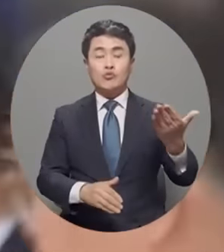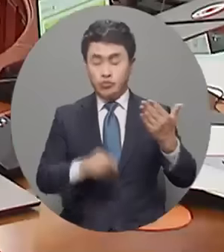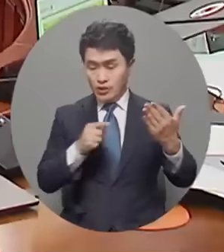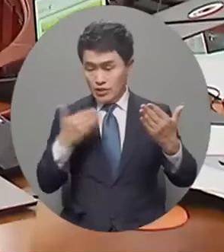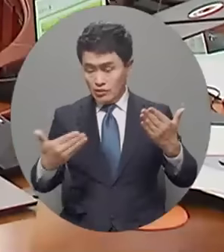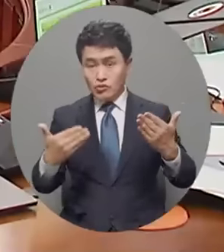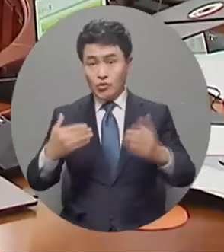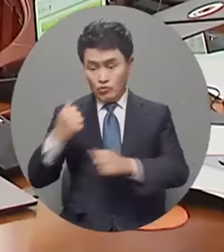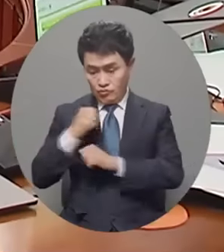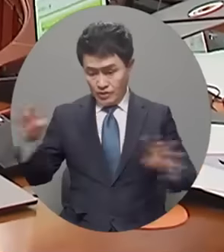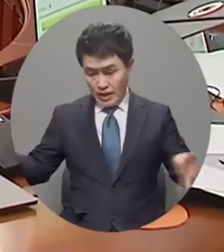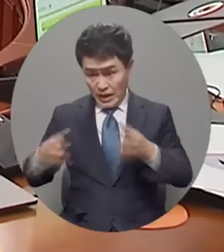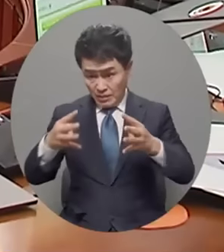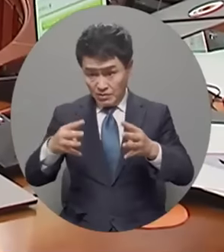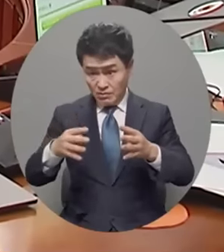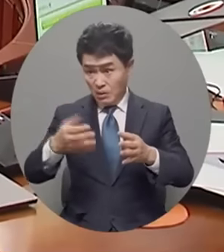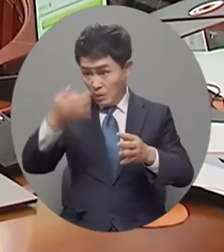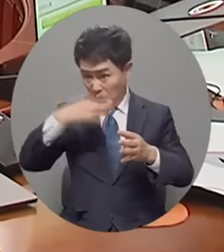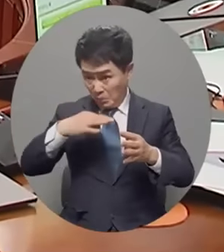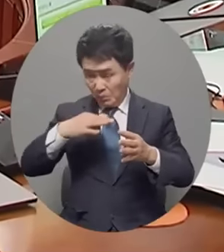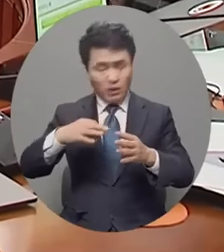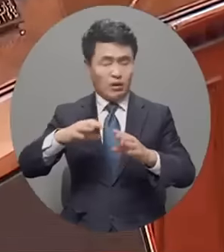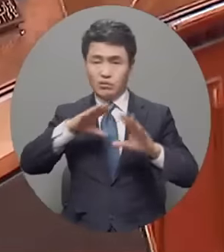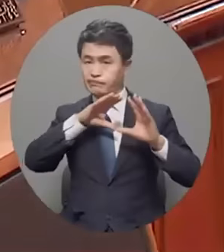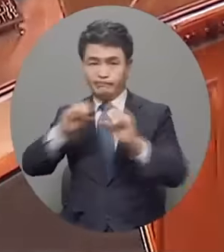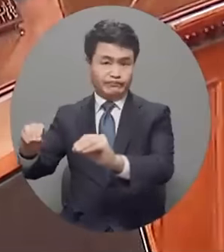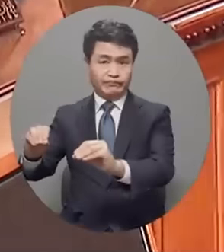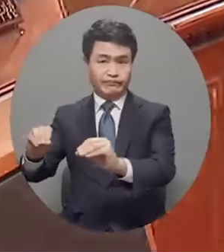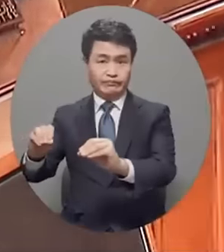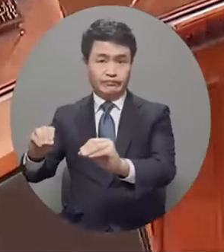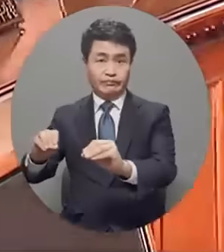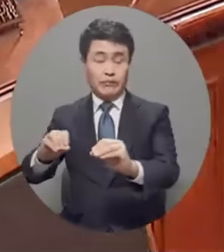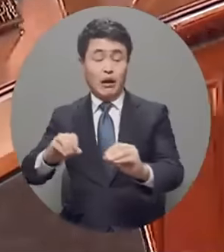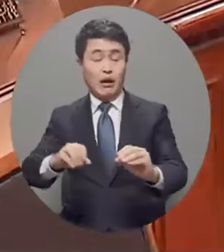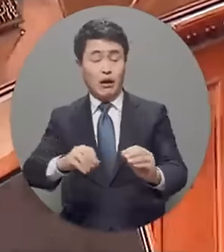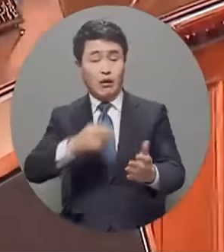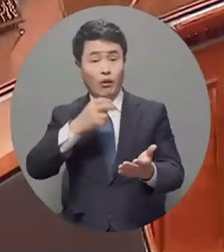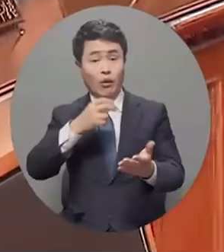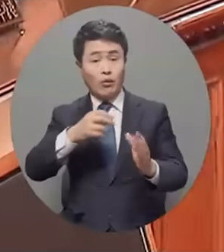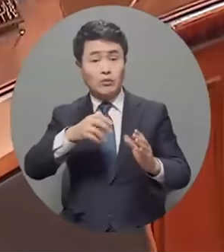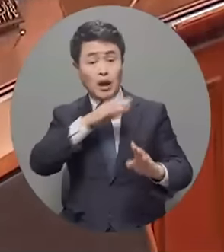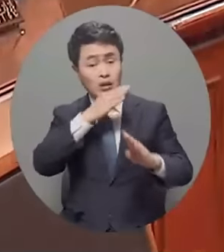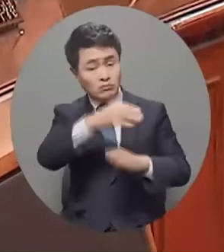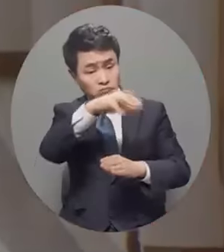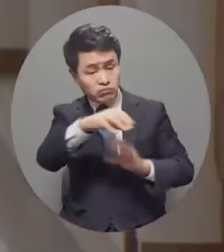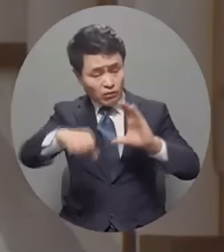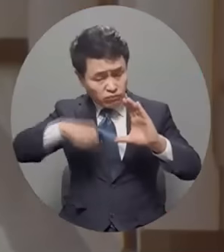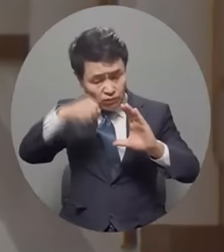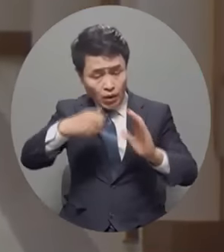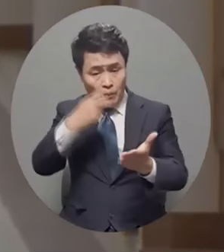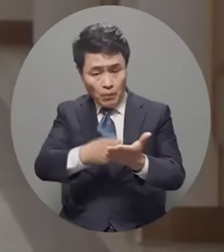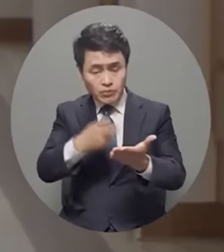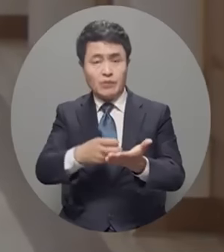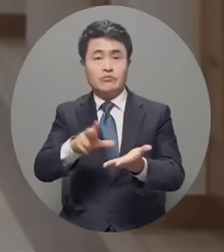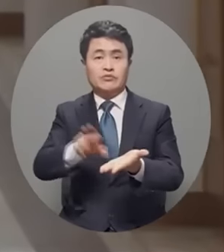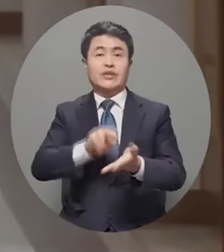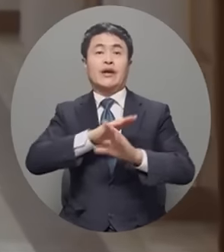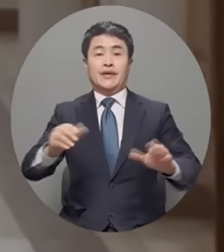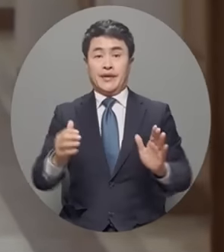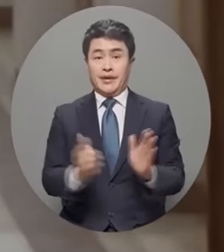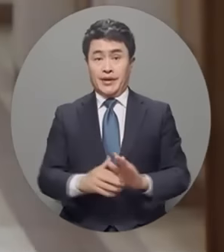전체 효력을 정지하며 대북 확성기 방송과 관련한 법적 규제를 풀었습니다. 지난